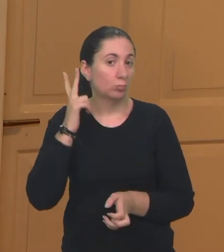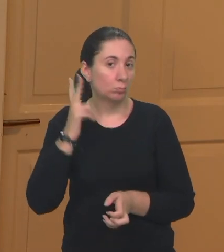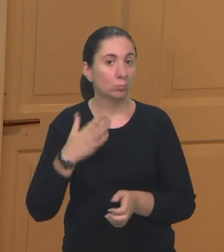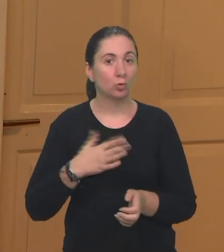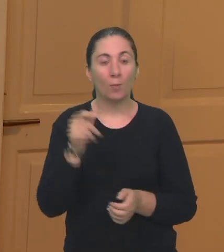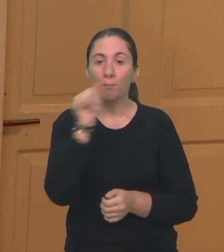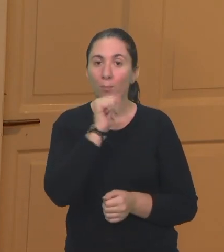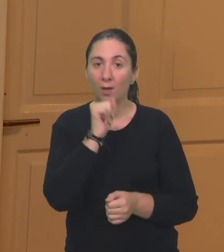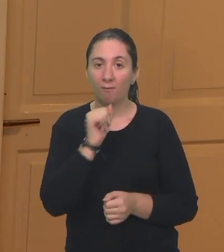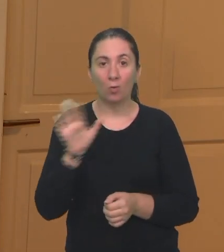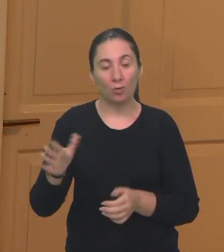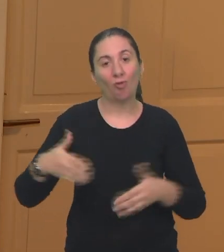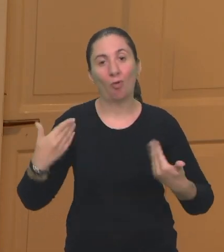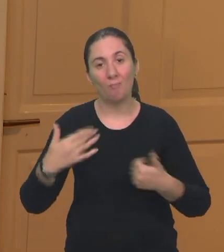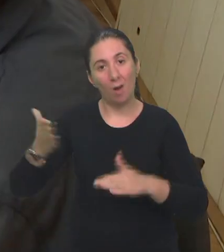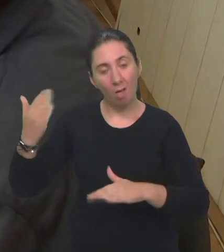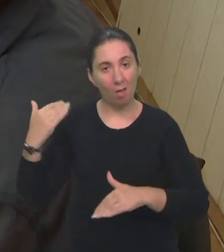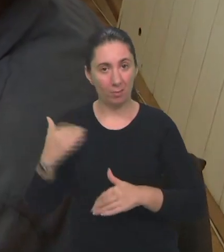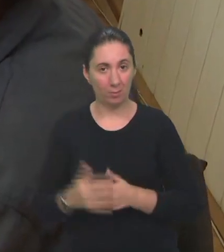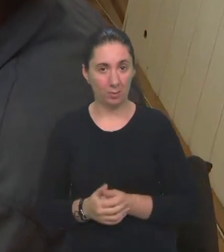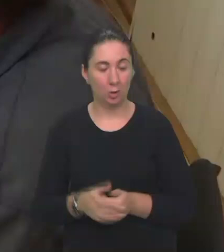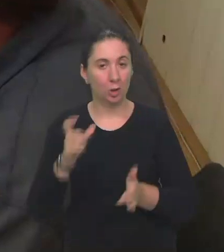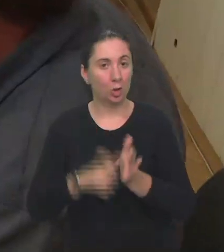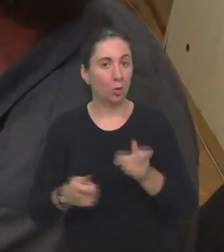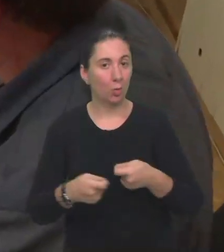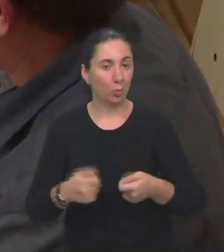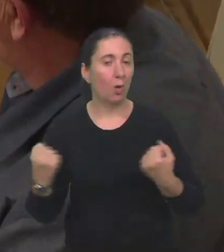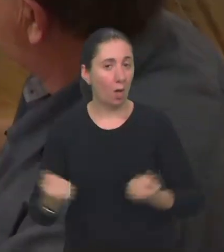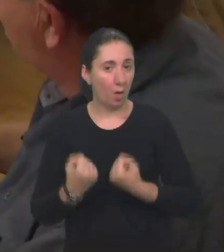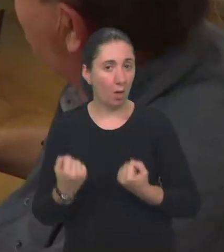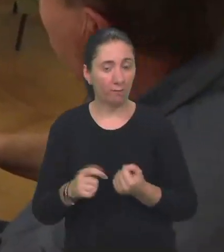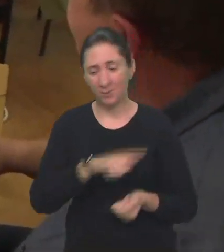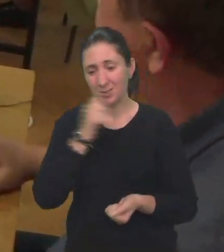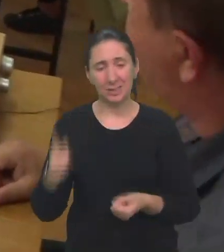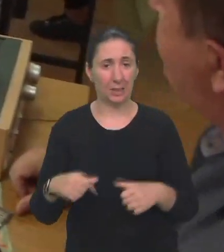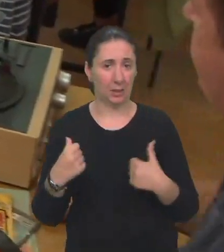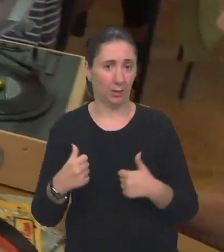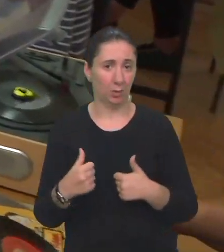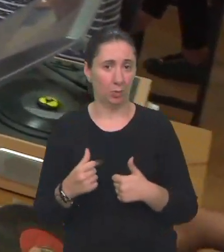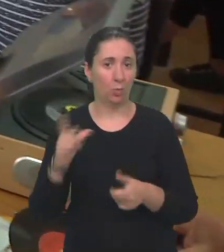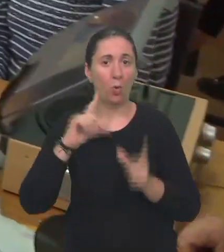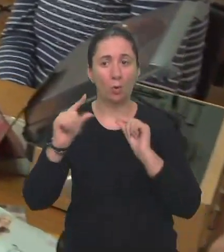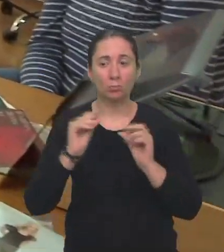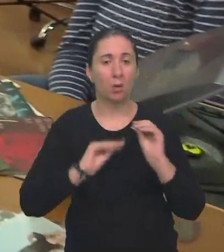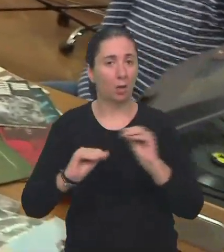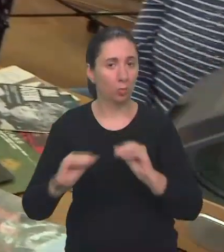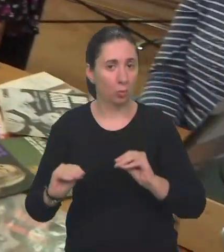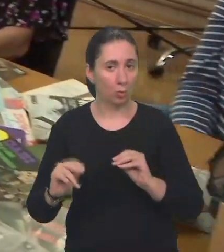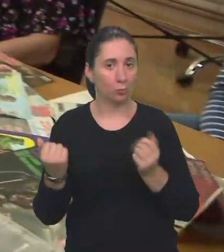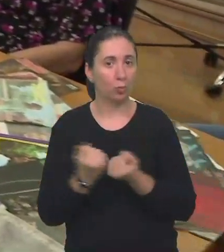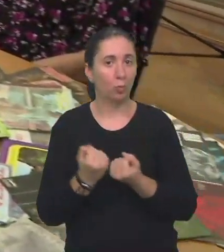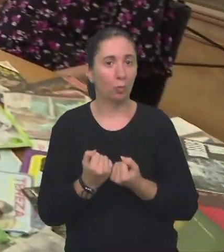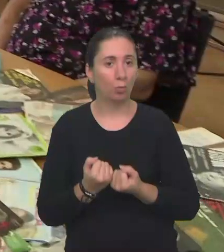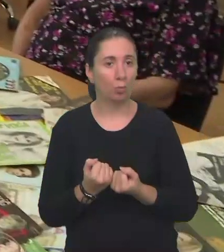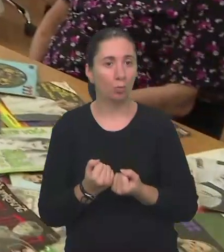budu pjevačice njihove mladosti. Članice udruge aktivne su tijekom cijele godine. Odlaze na edukaciju, uče